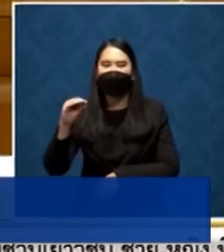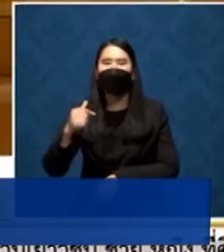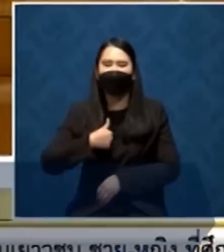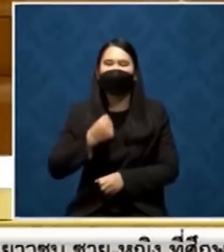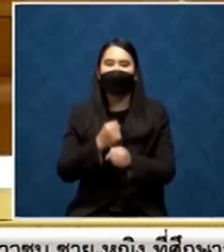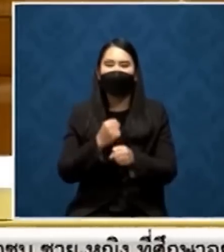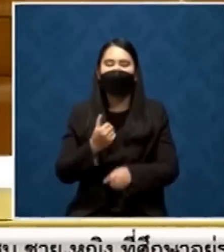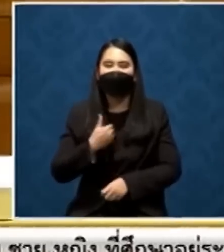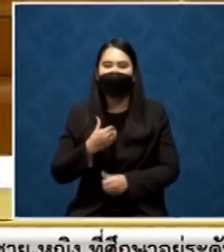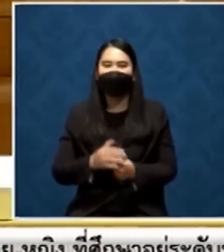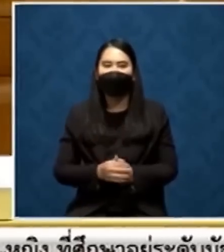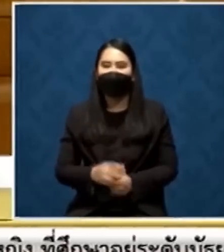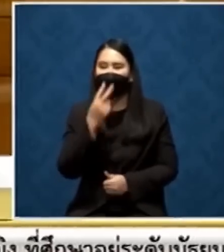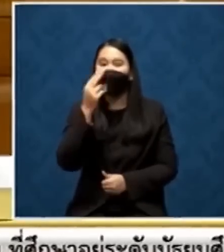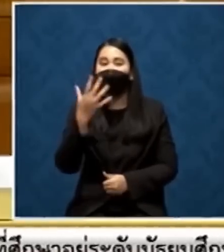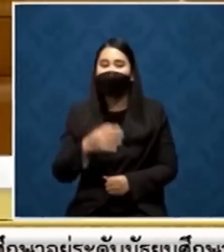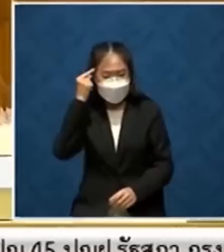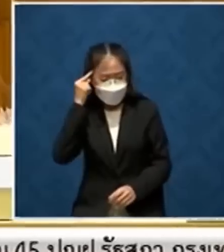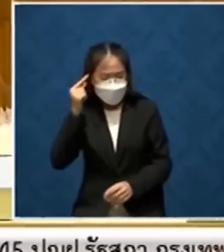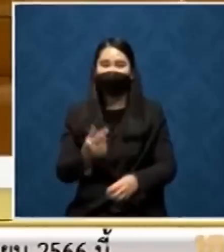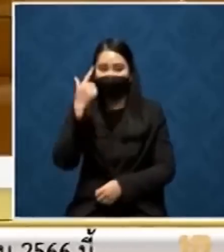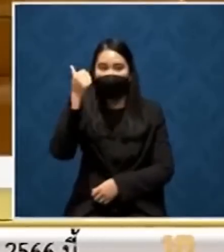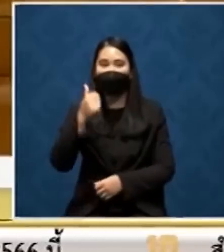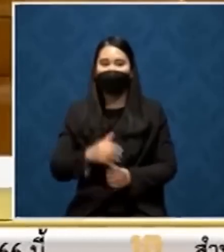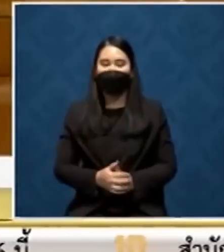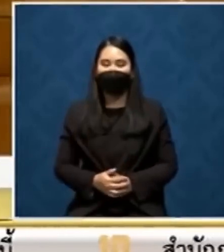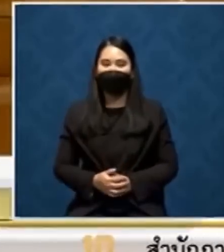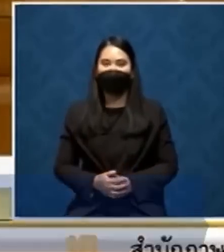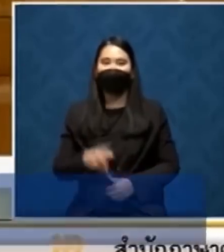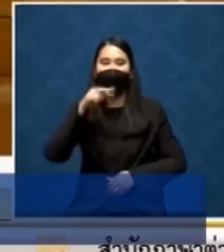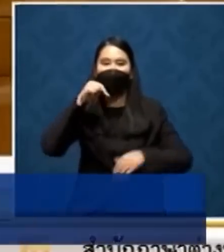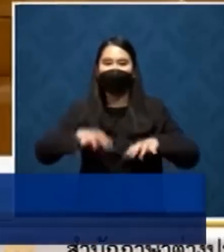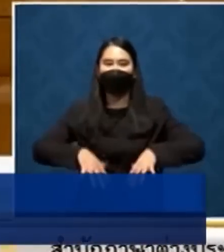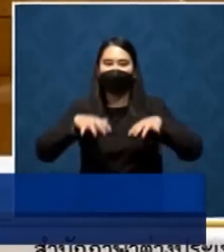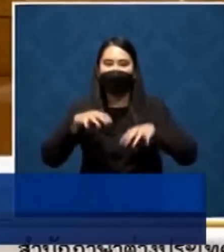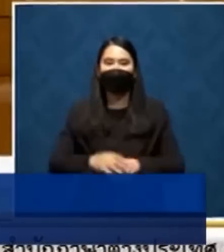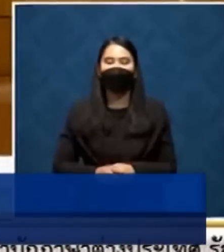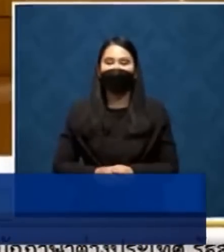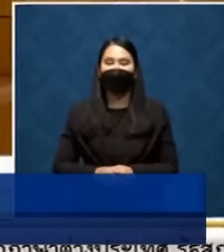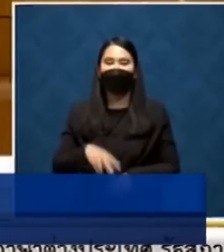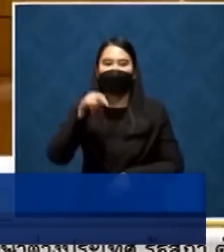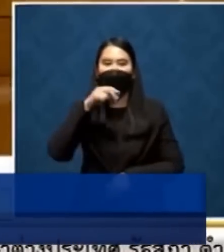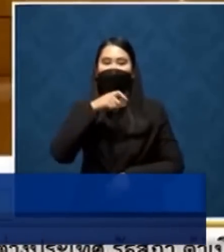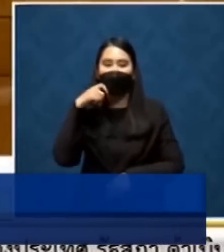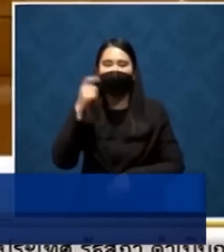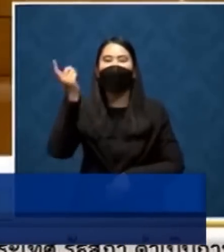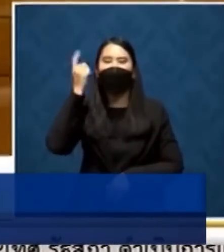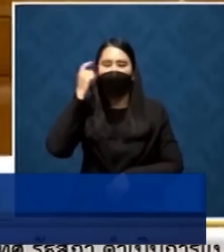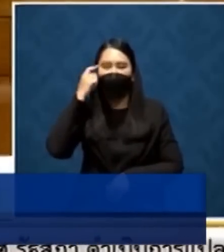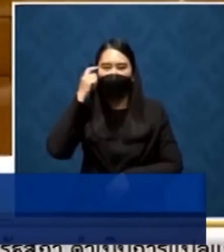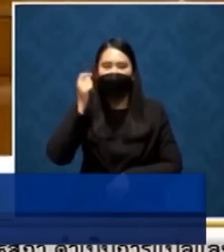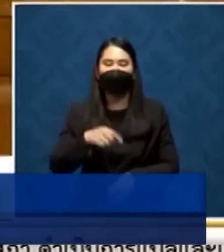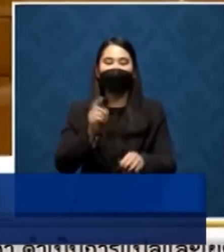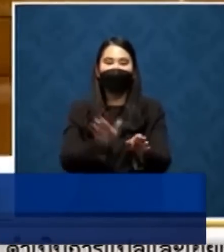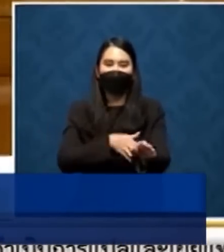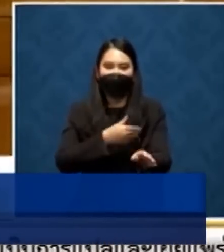ำท่วมน้ำแล้งตลอด10ปีที่ผ่านมา เรื่องน้ำท่วมฝนแล้งท่านก็ทราบดีอยู่แล้วว่าตลอดเวลาที่ผ่